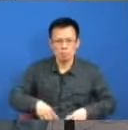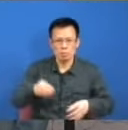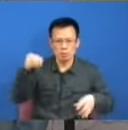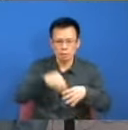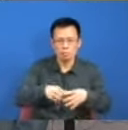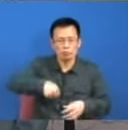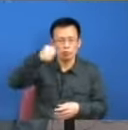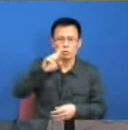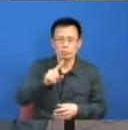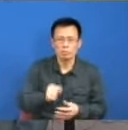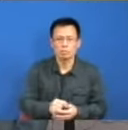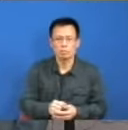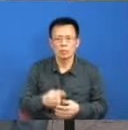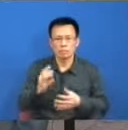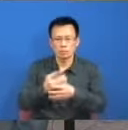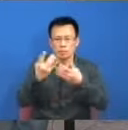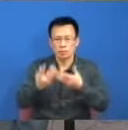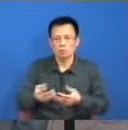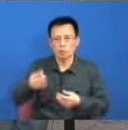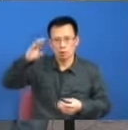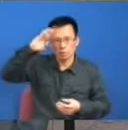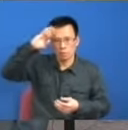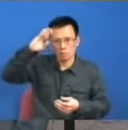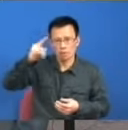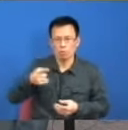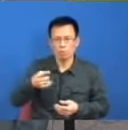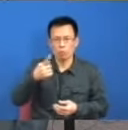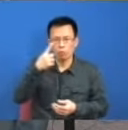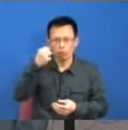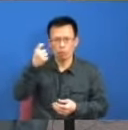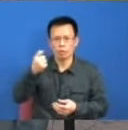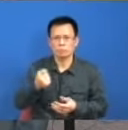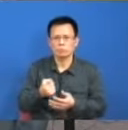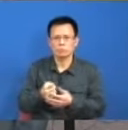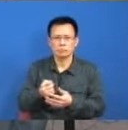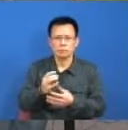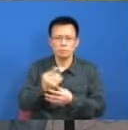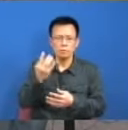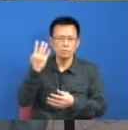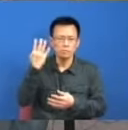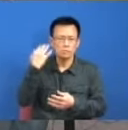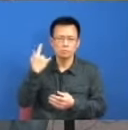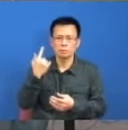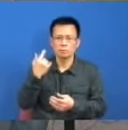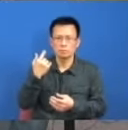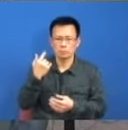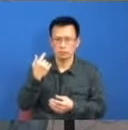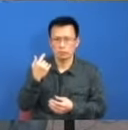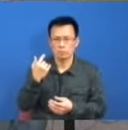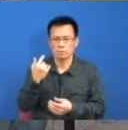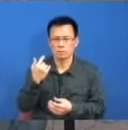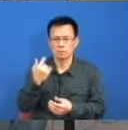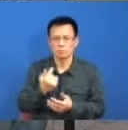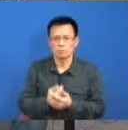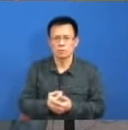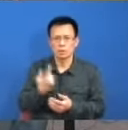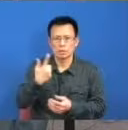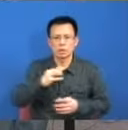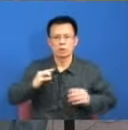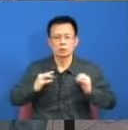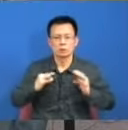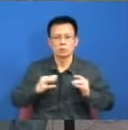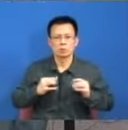佢即係今次警察係好奇怪嘅一樣嘢，因為過去如果你講緊我哋啲即係。私人物